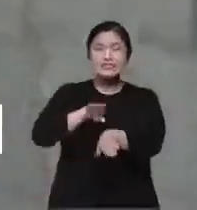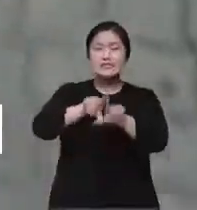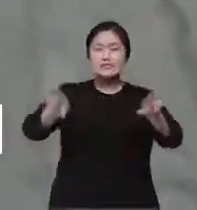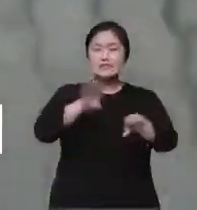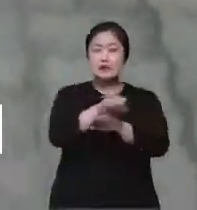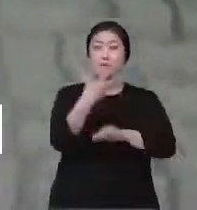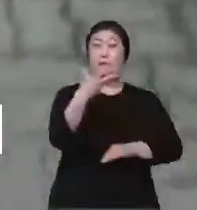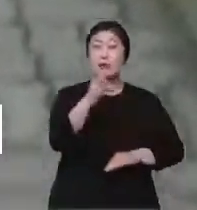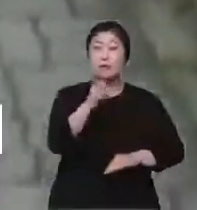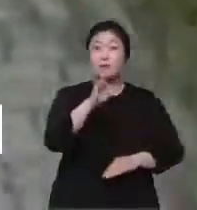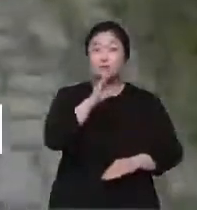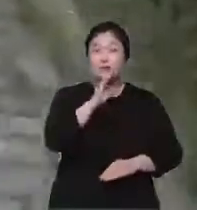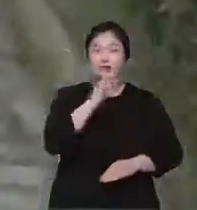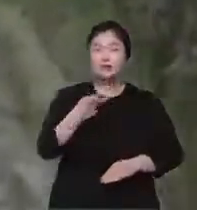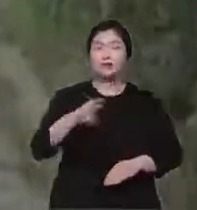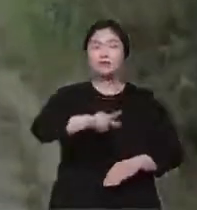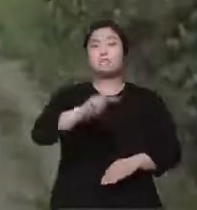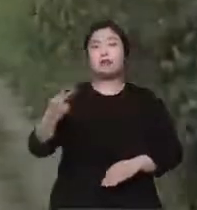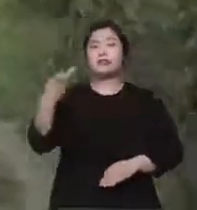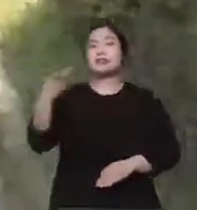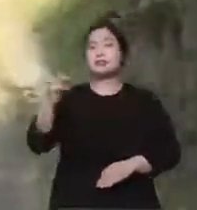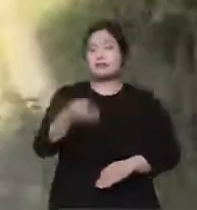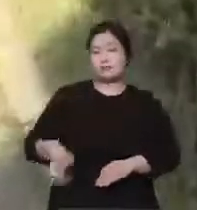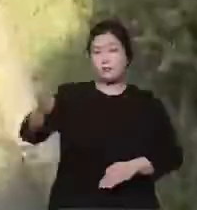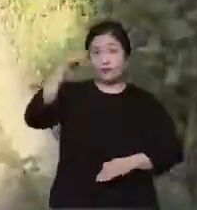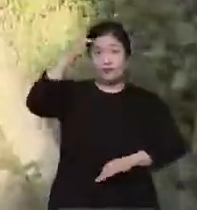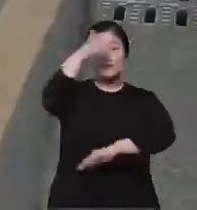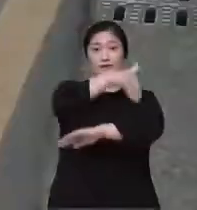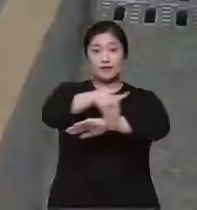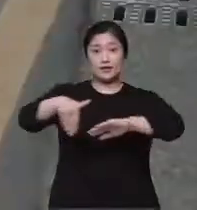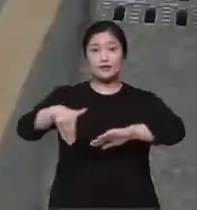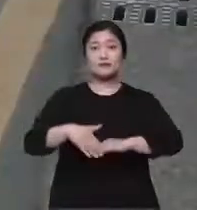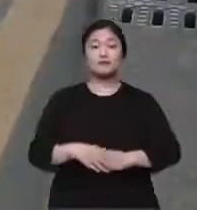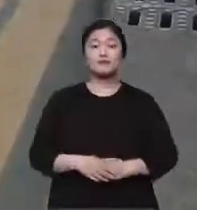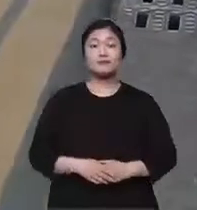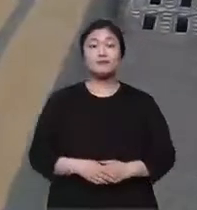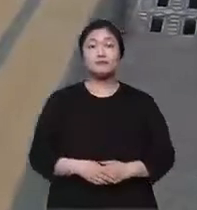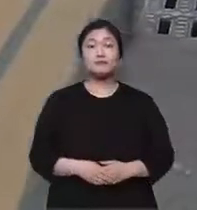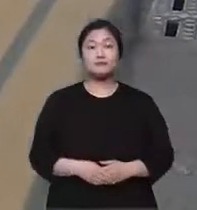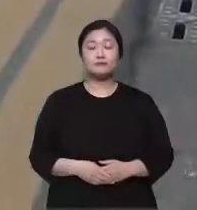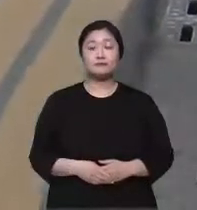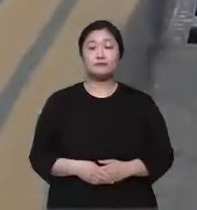기존 8만 원에서 12반 원으로 온리 방침입니다 kbc 이준 옵니다